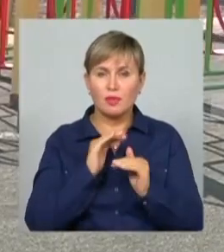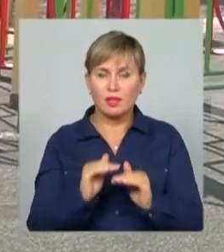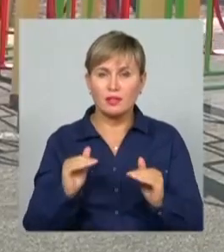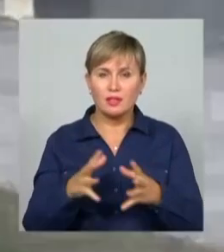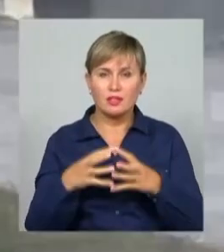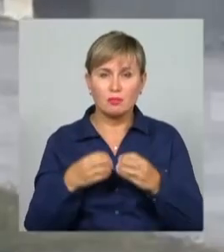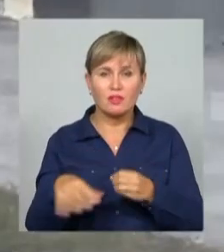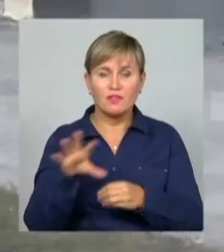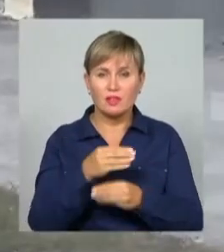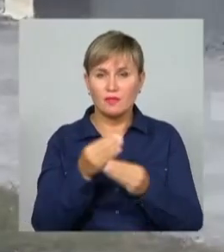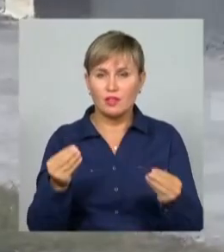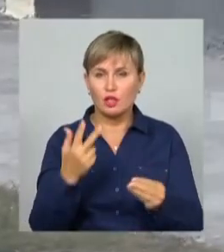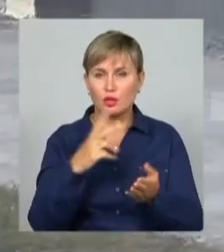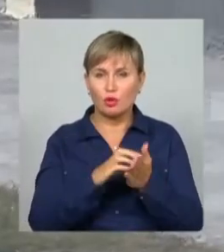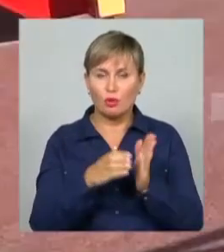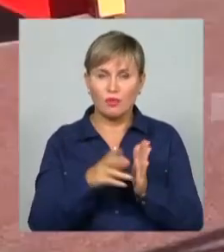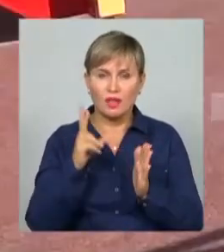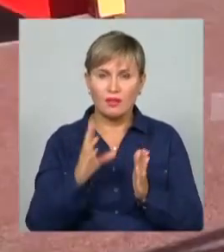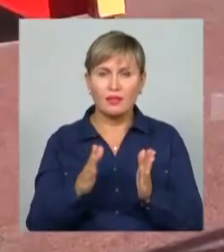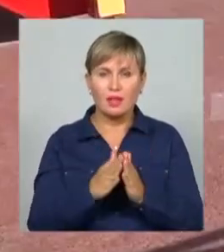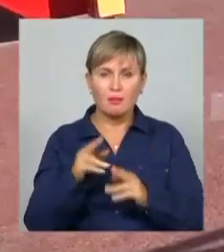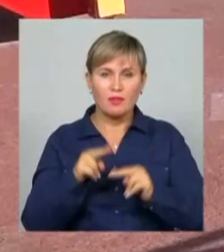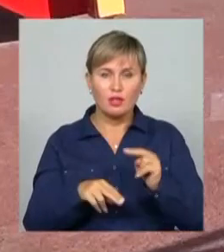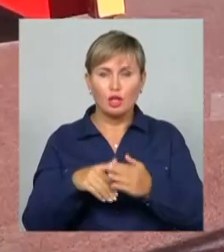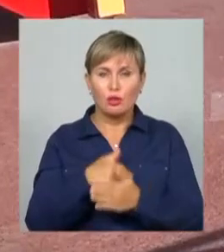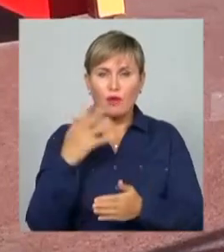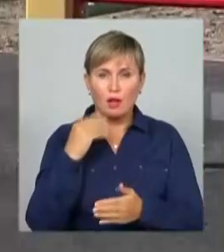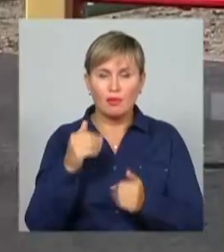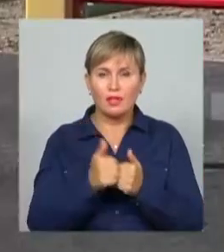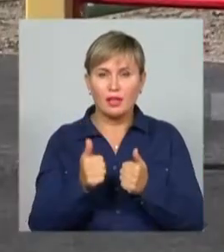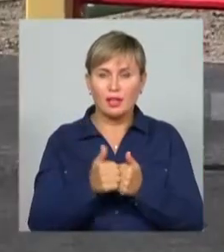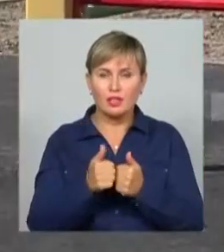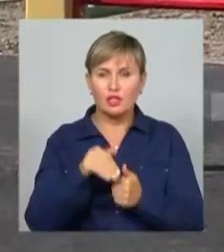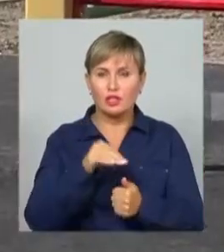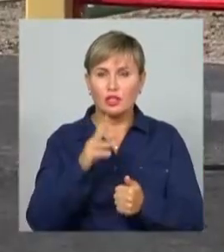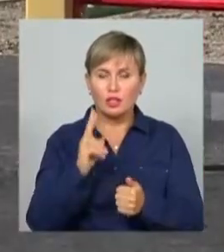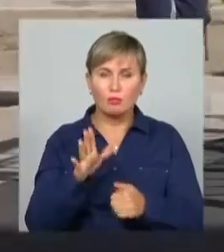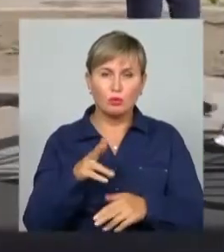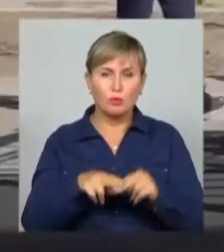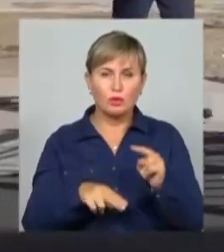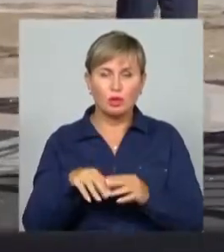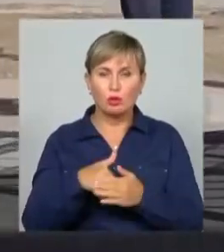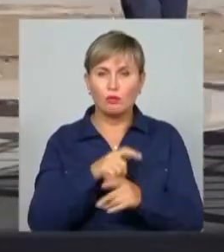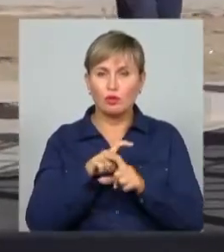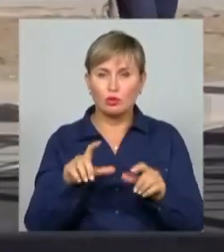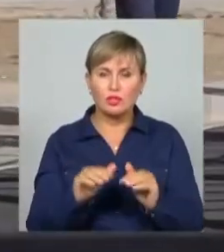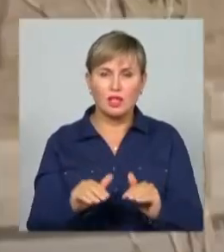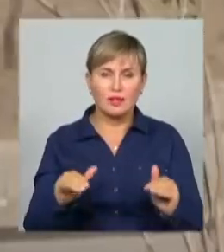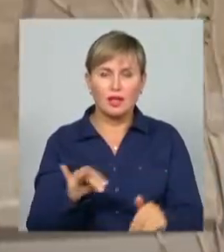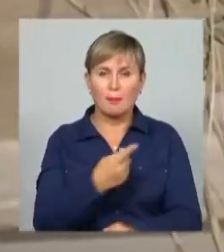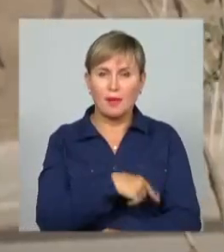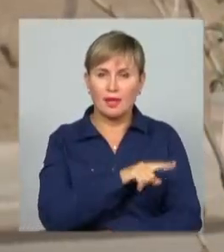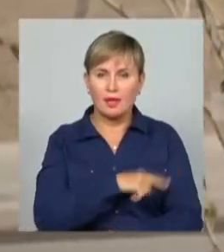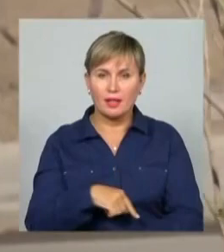семей. Всем им выдали трехкомнатные квартиры. Дома возвели в Новом Алматы. Рядом с жилыми комплексами будут построены новые школы, детсады и